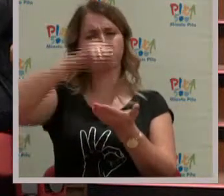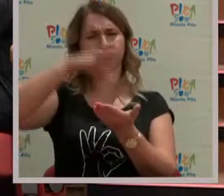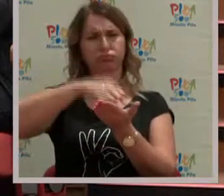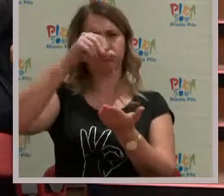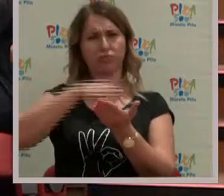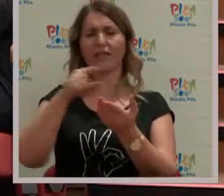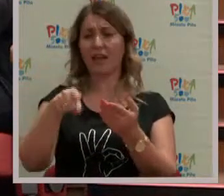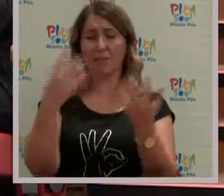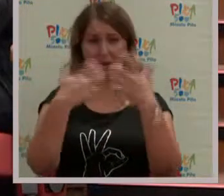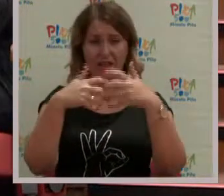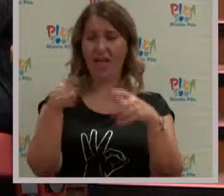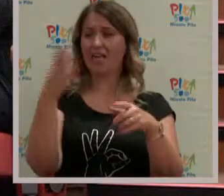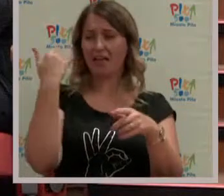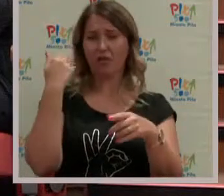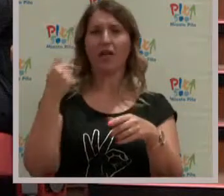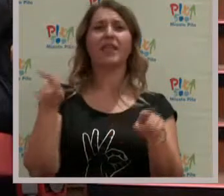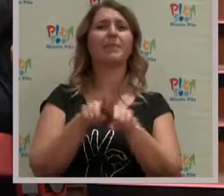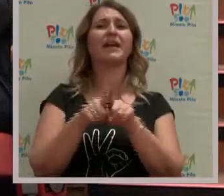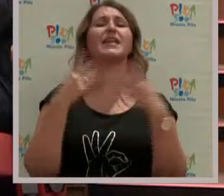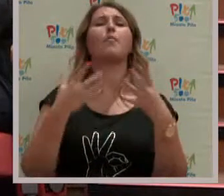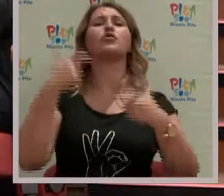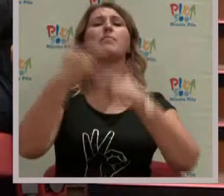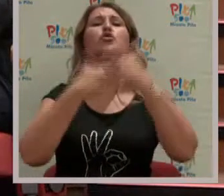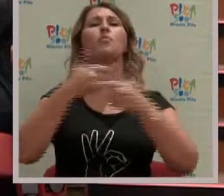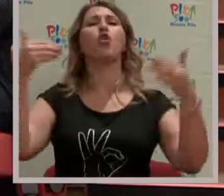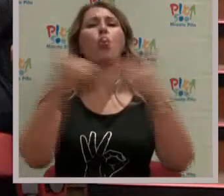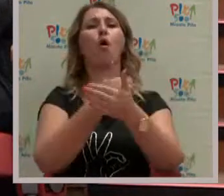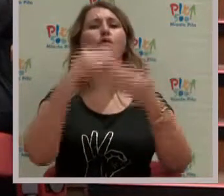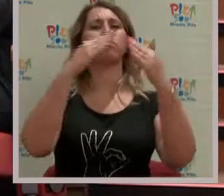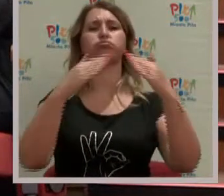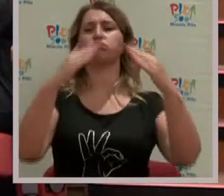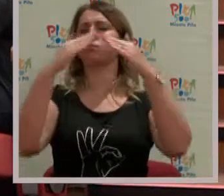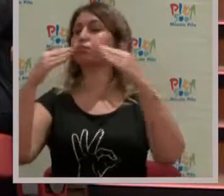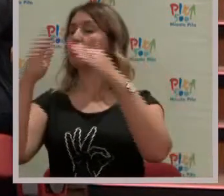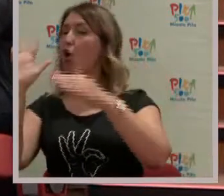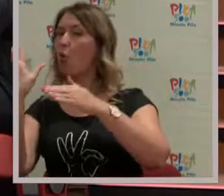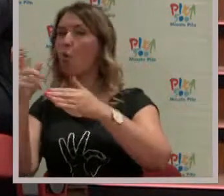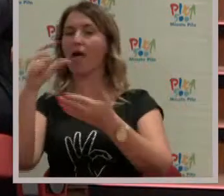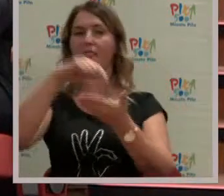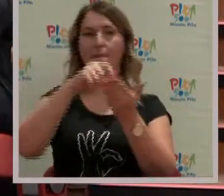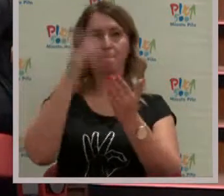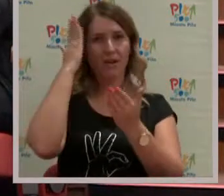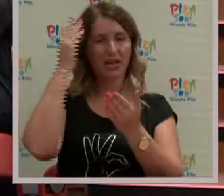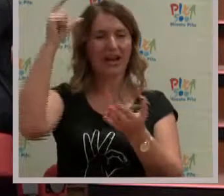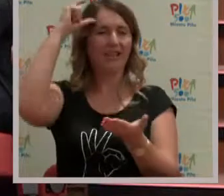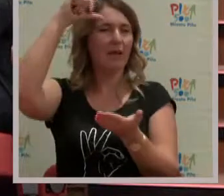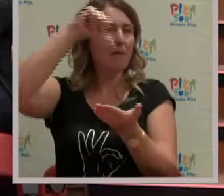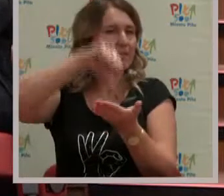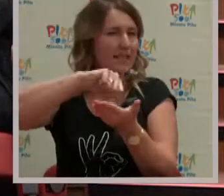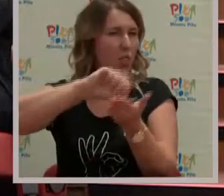wprowadzić również zabudowę mieszkaniową, intensywną. Jesteśmy w centrum miasta, w świetnych lokalizacjach.